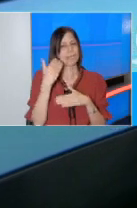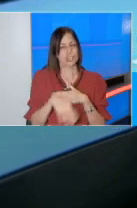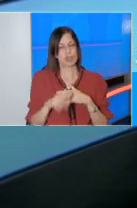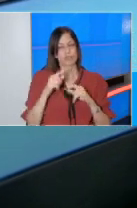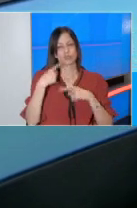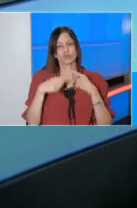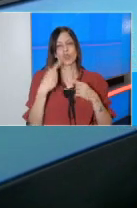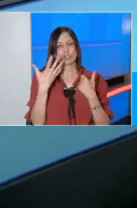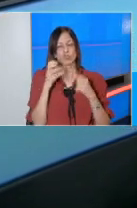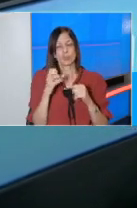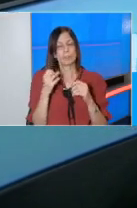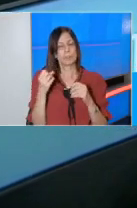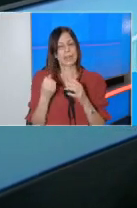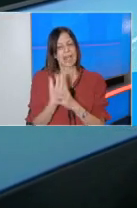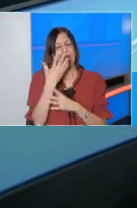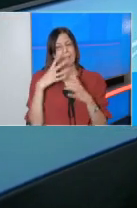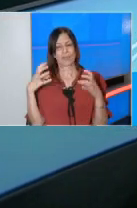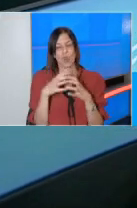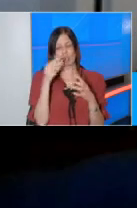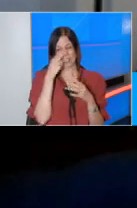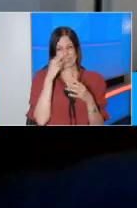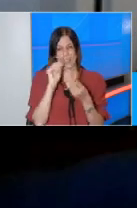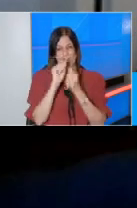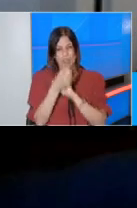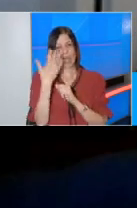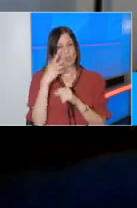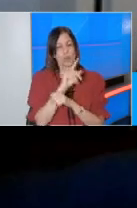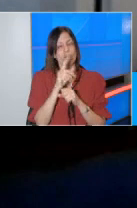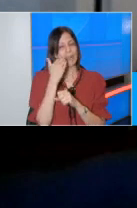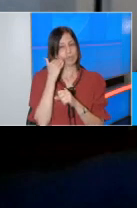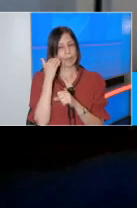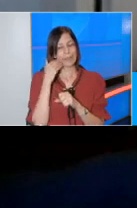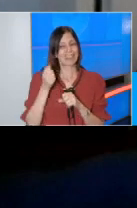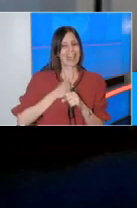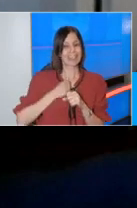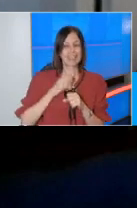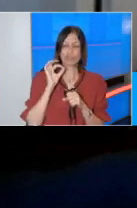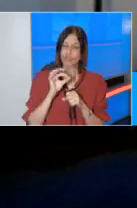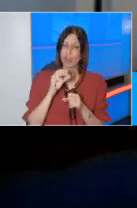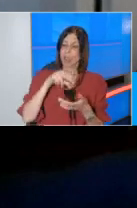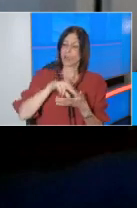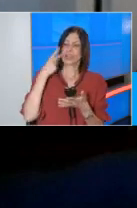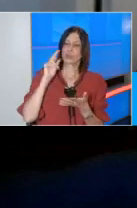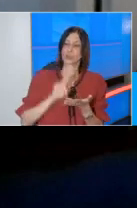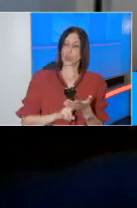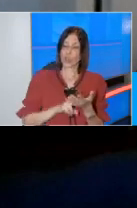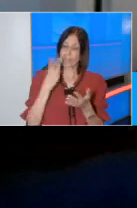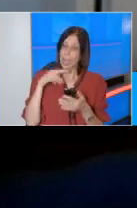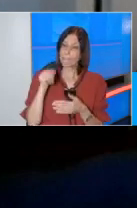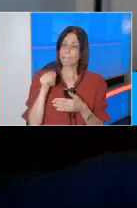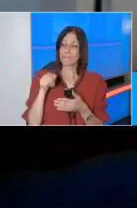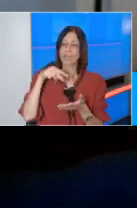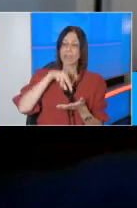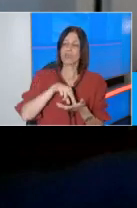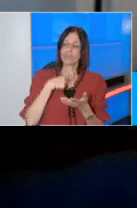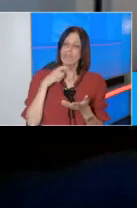הזאת, American Indian Movement, וניסתה לשנות. הייתה אז תקופה בארצות הברית ובקנדה של עמידה על זכויות, אז גם הם נעמדו